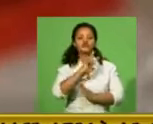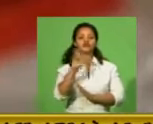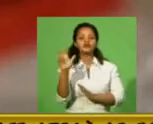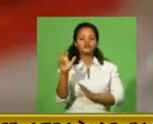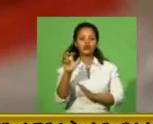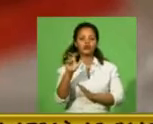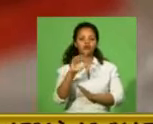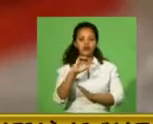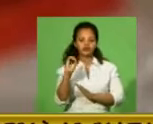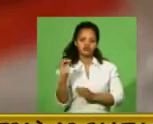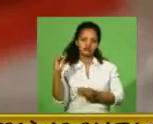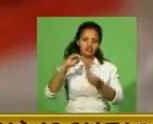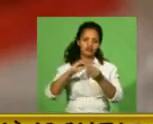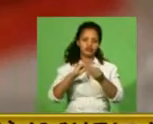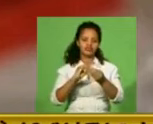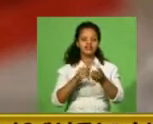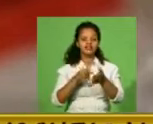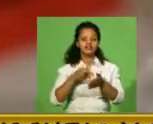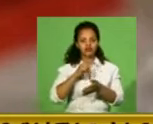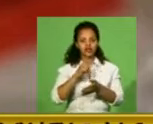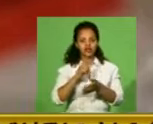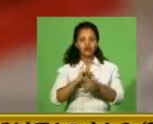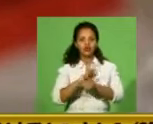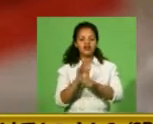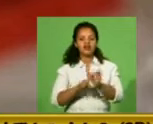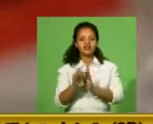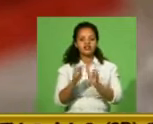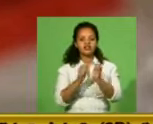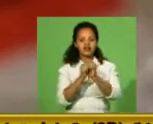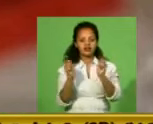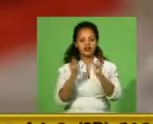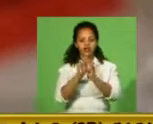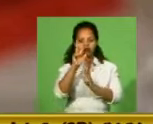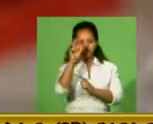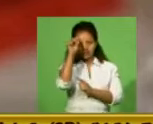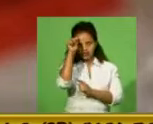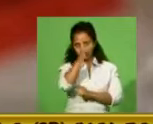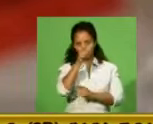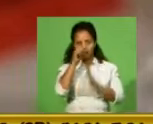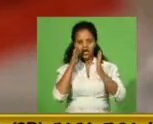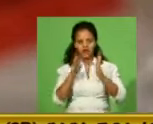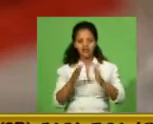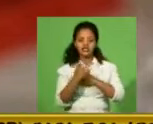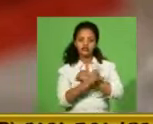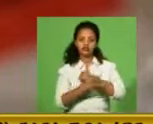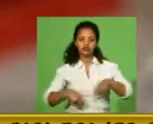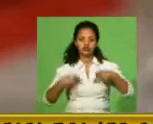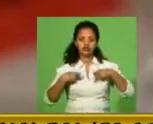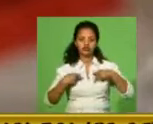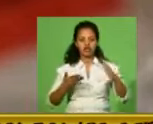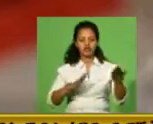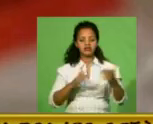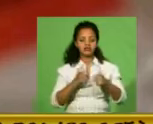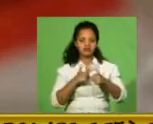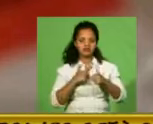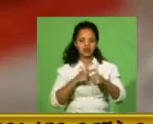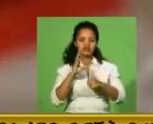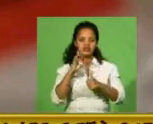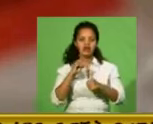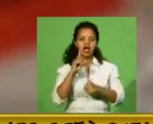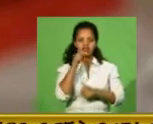300 በመቶ መጨመሩን ጠቅሷል። ከኮሮና ቫይረስ ጋር በተገናኘ የ3 ኢትዮጵያውያን ዜጎች ህይወት አልፏል። የመጀመሪያዋ